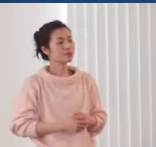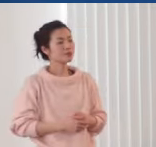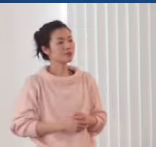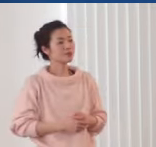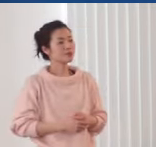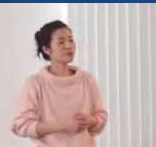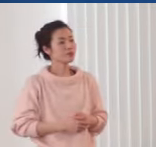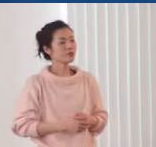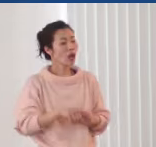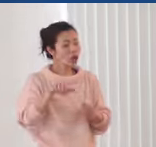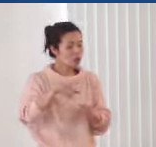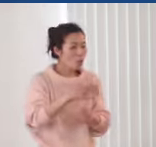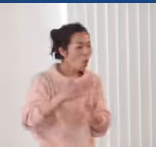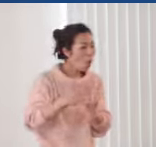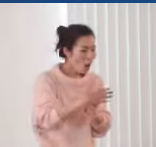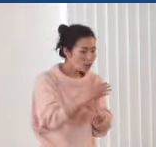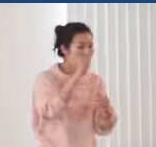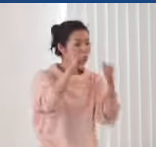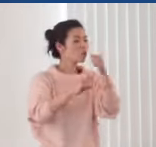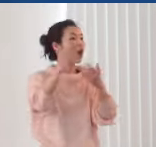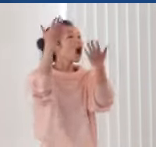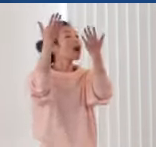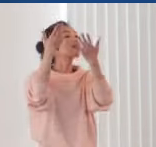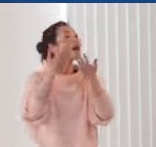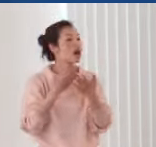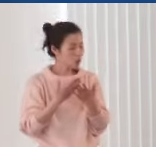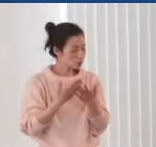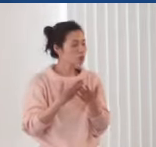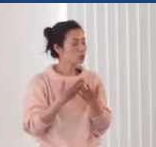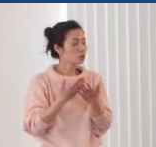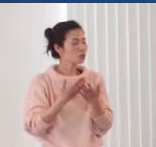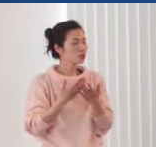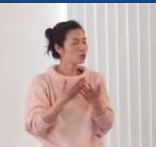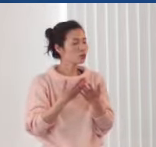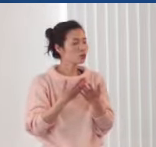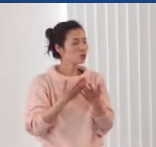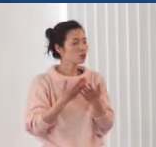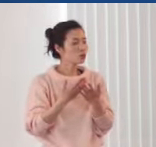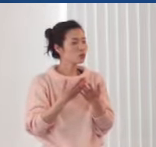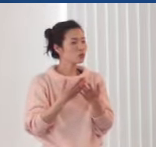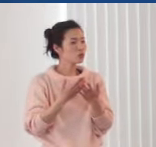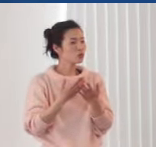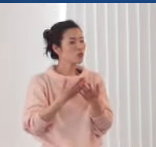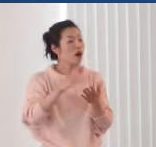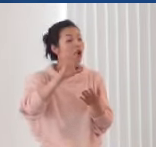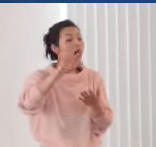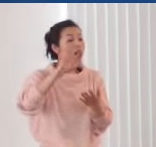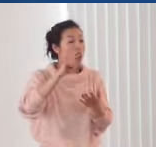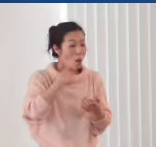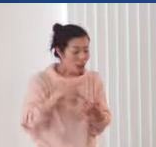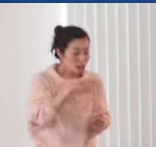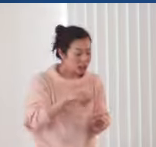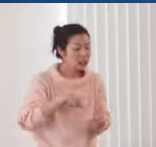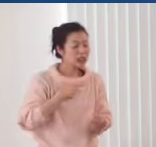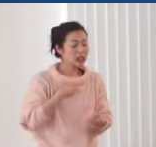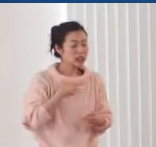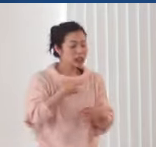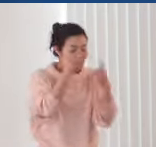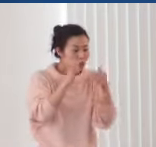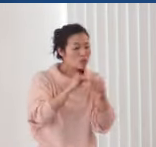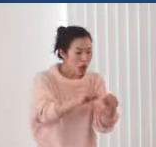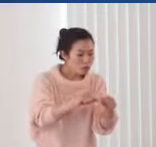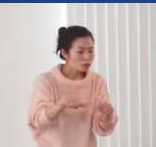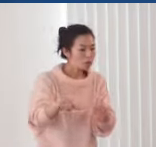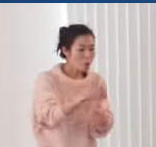自由が与えられているのに、神様はその人間のまさに尻拭いをするというか、その私たちが